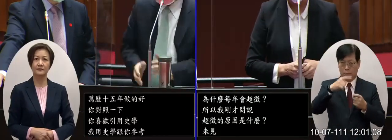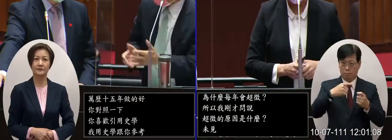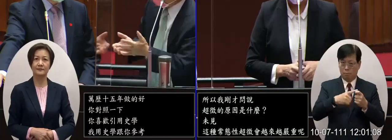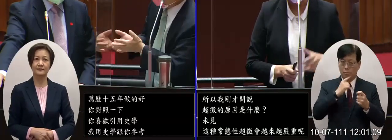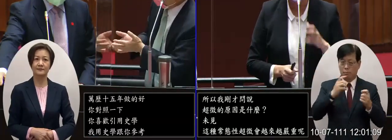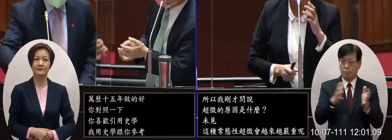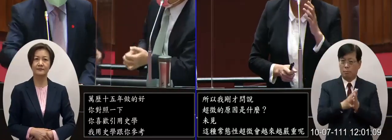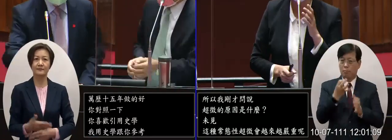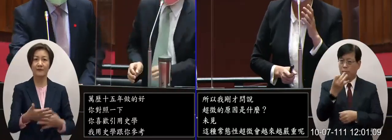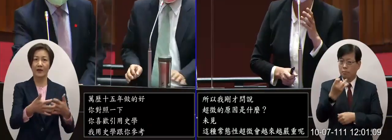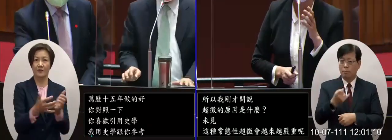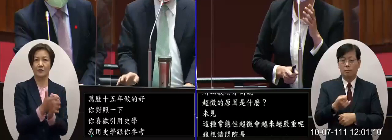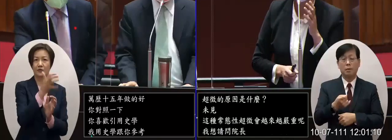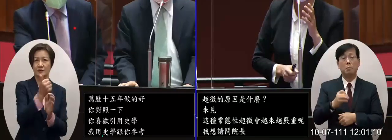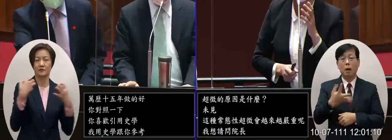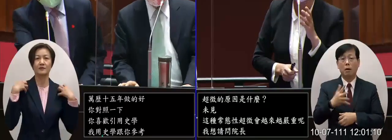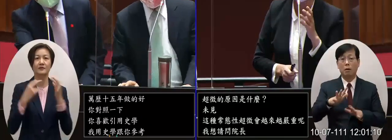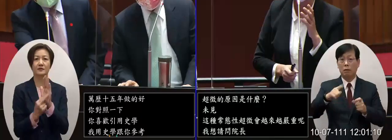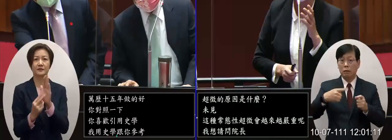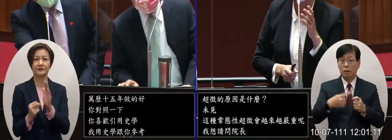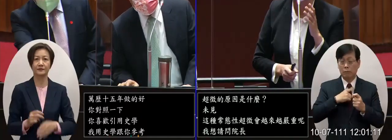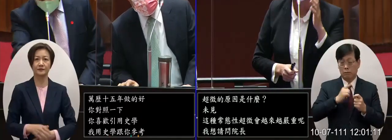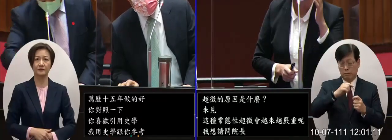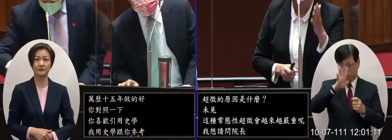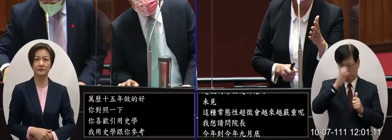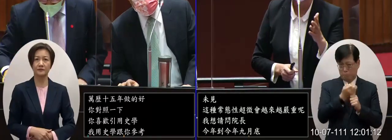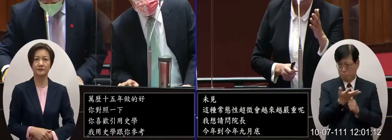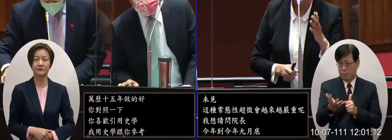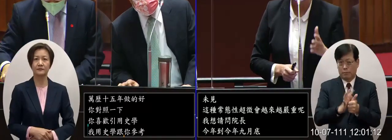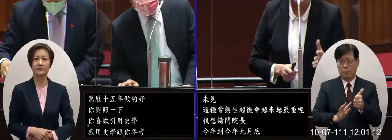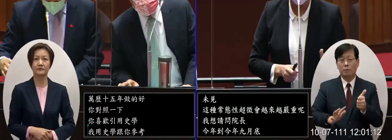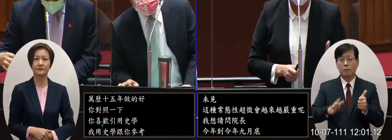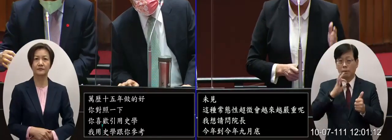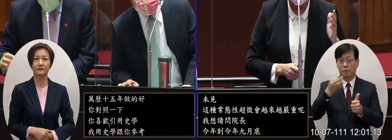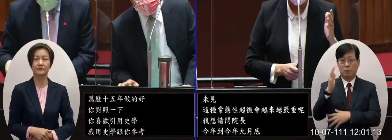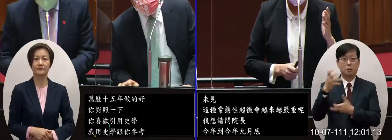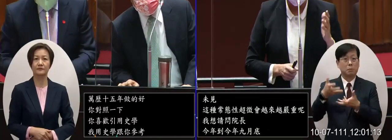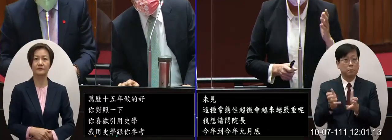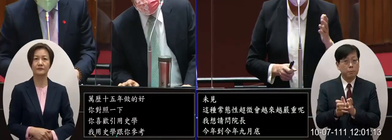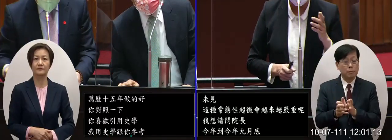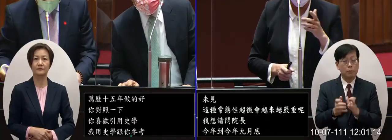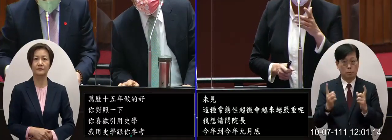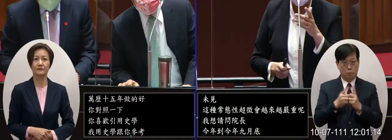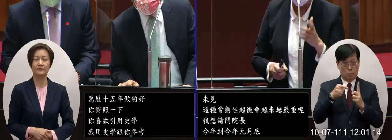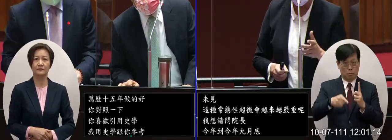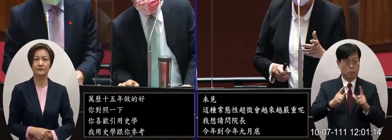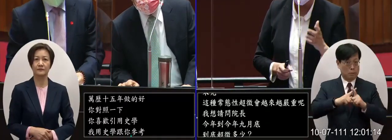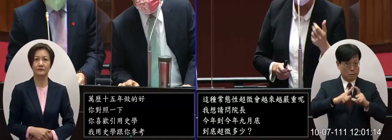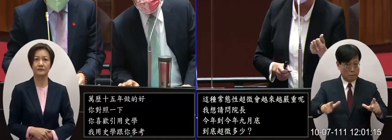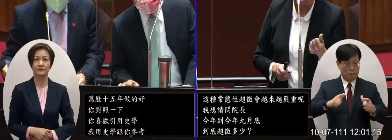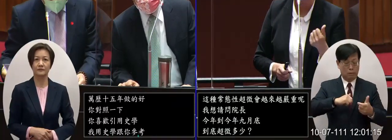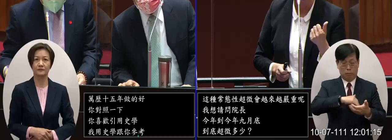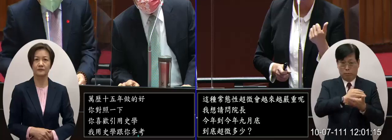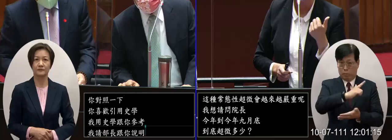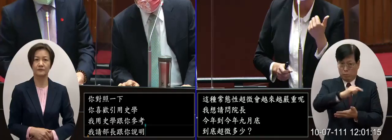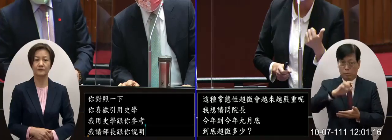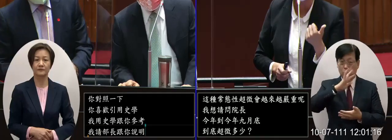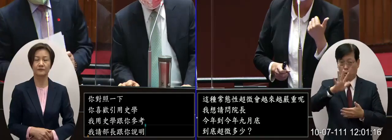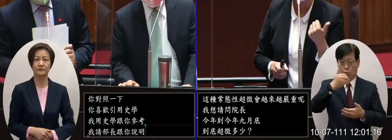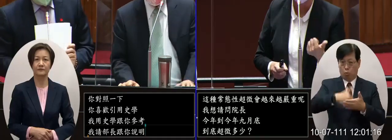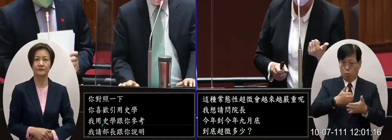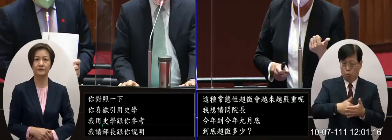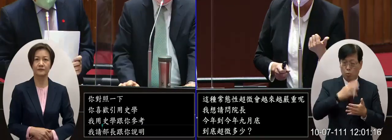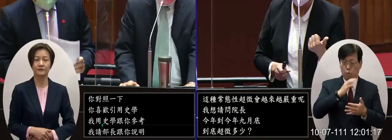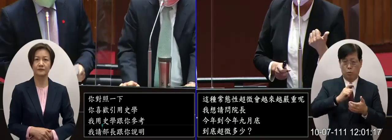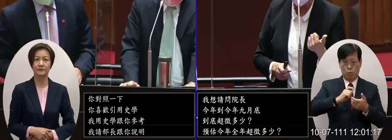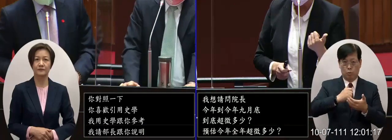少？因为在今年因为疫情的关系，那财政部也对这种大宗的物资降税，所以货物